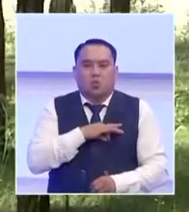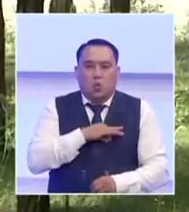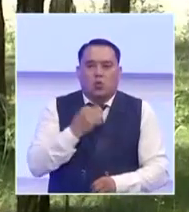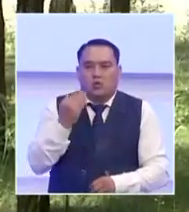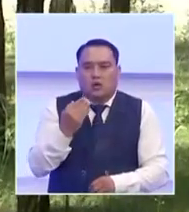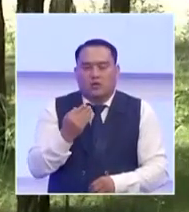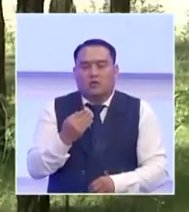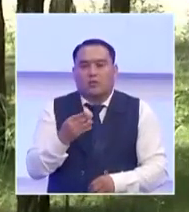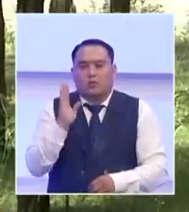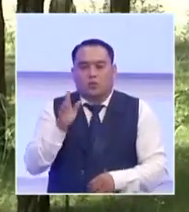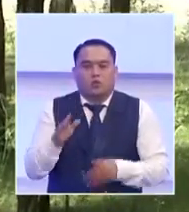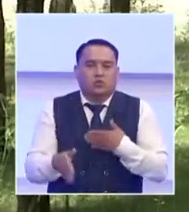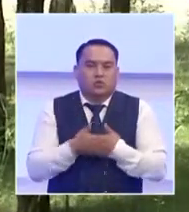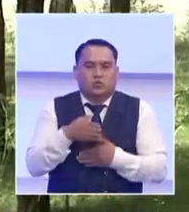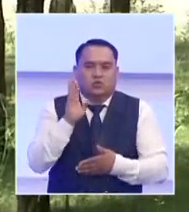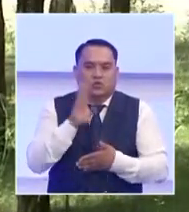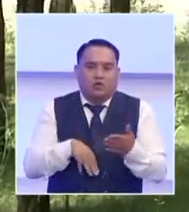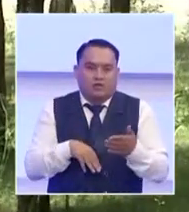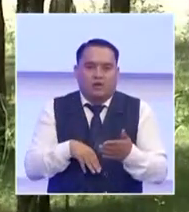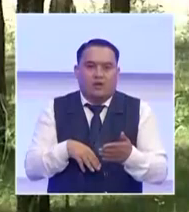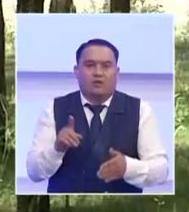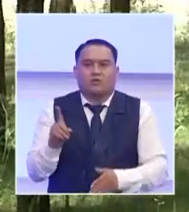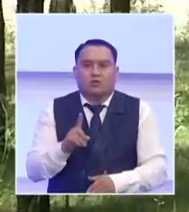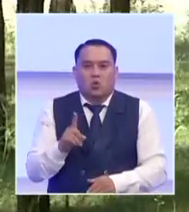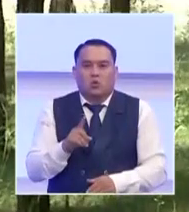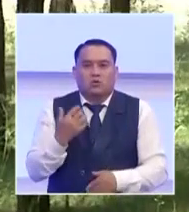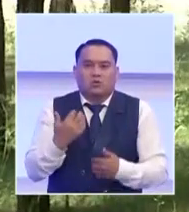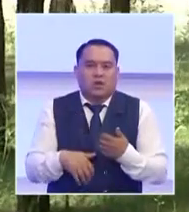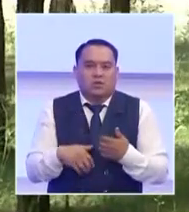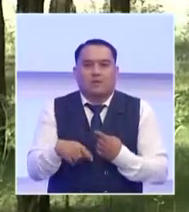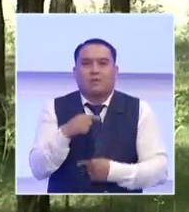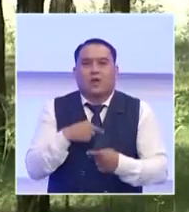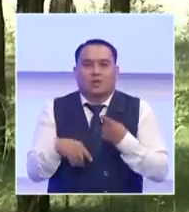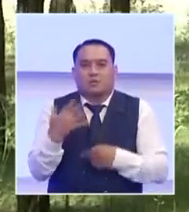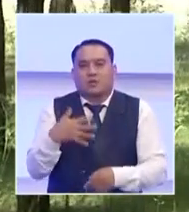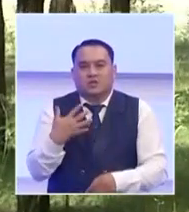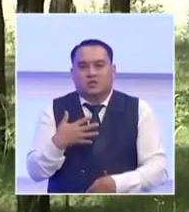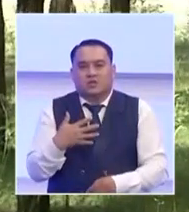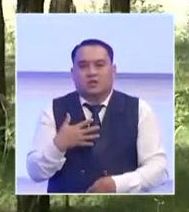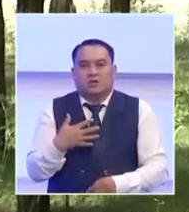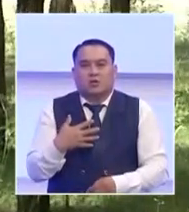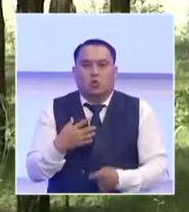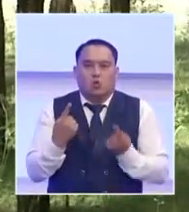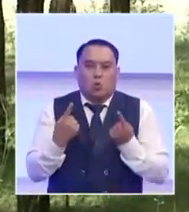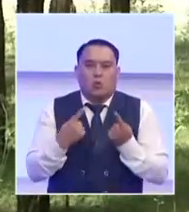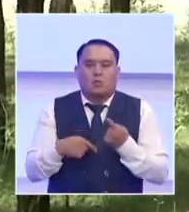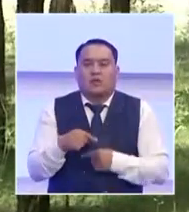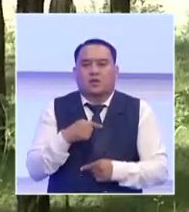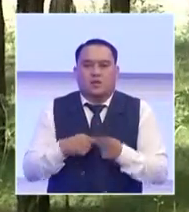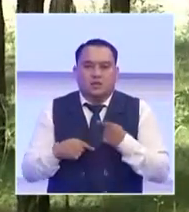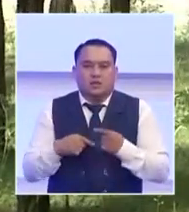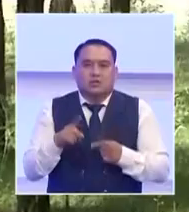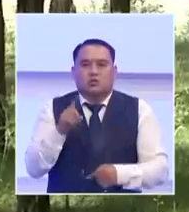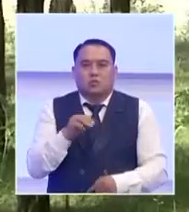лиц 20 мир п на субъектов среднего предпринимательства 50 и нас убийств крупных преимущество это